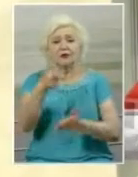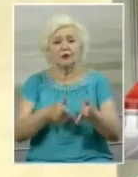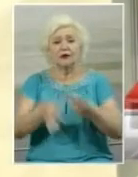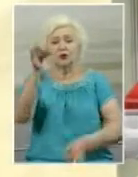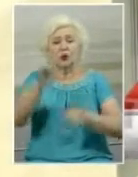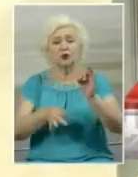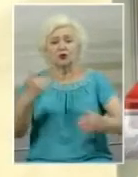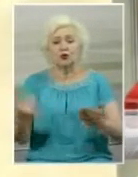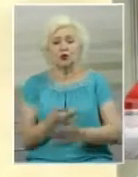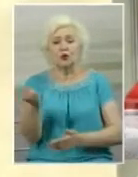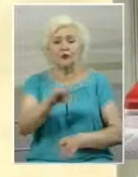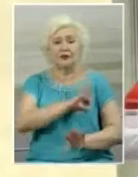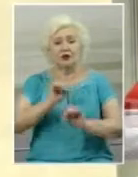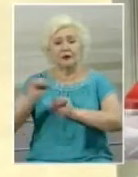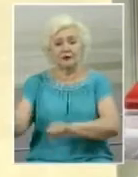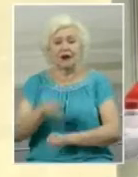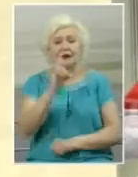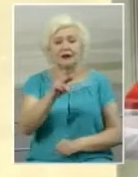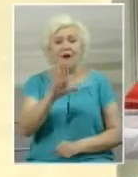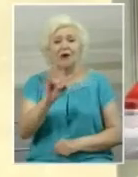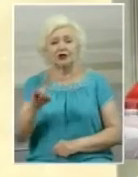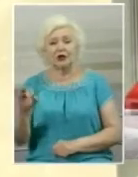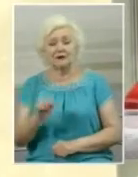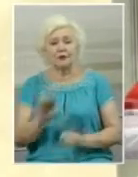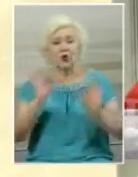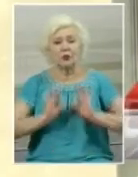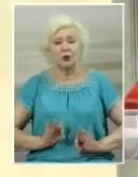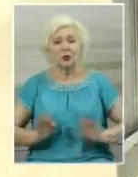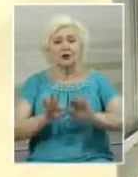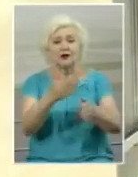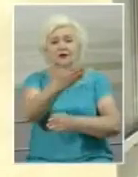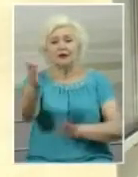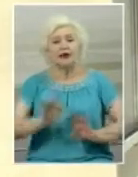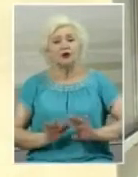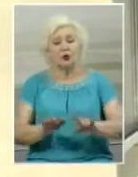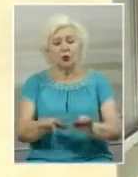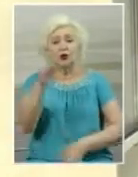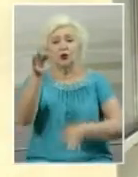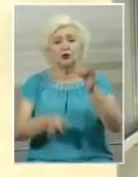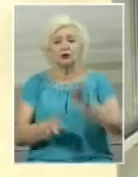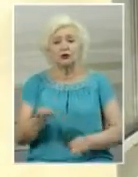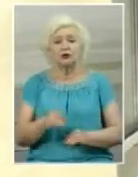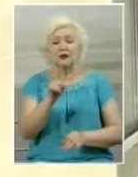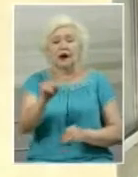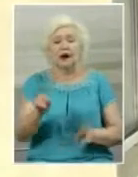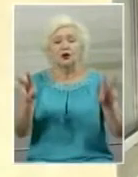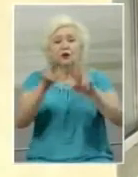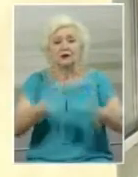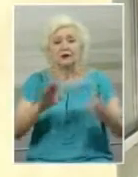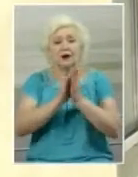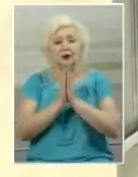суду знову прийшли адвокати Кирила Вишинського та прокурор, що веде його справу. Суддя Гонтар розглядав